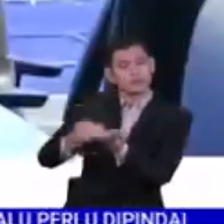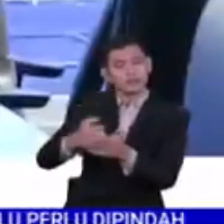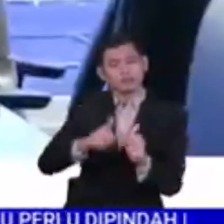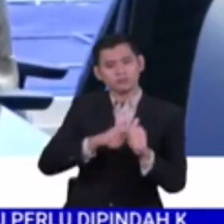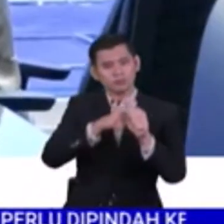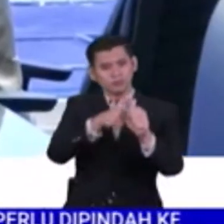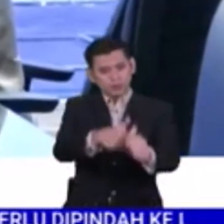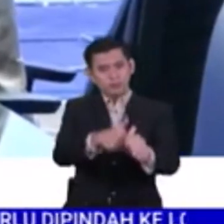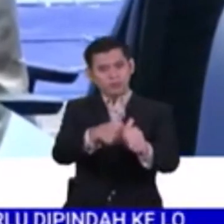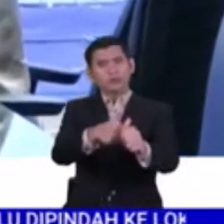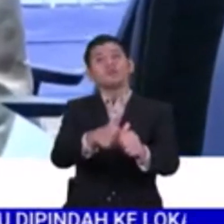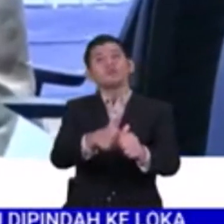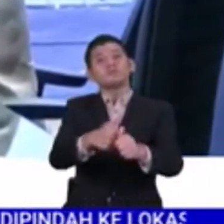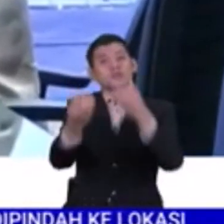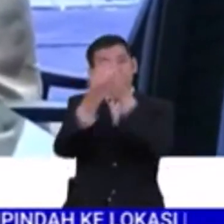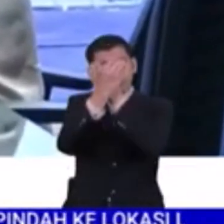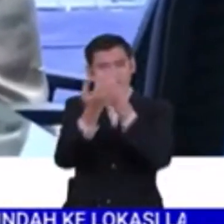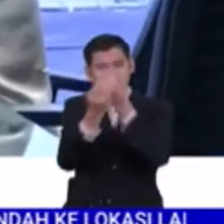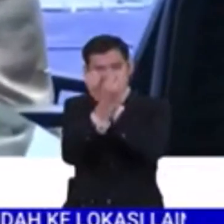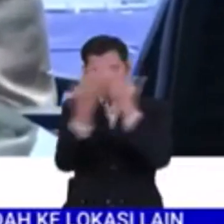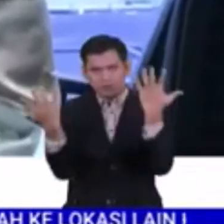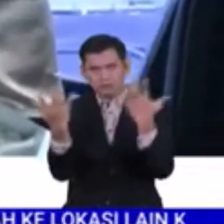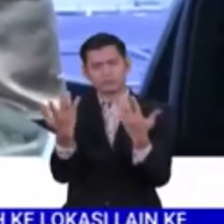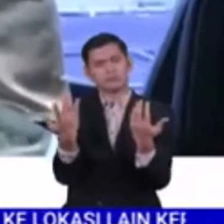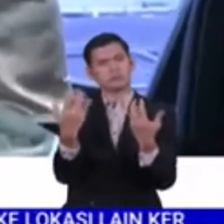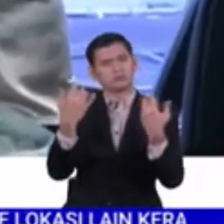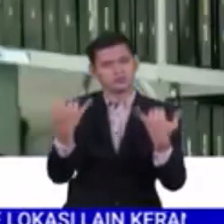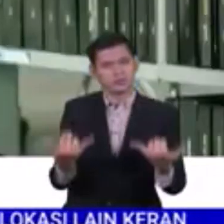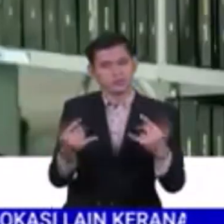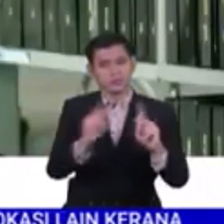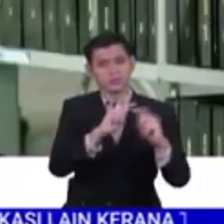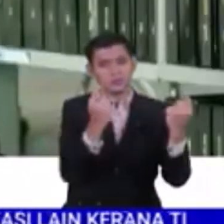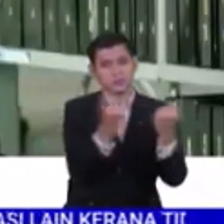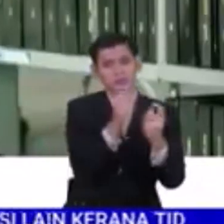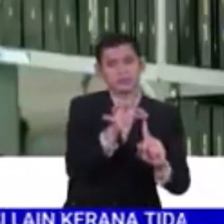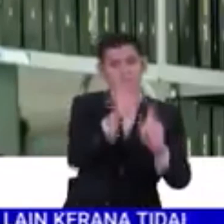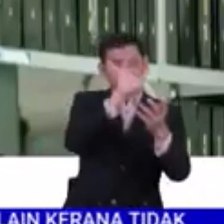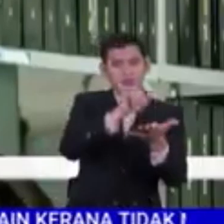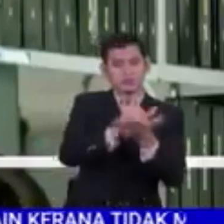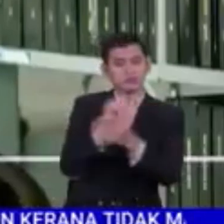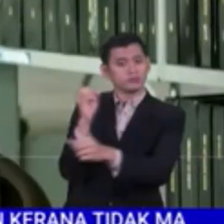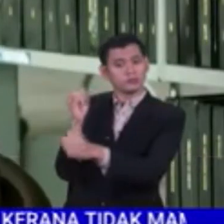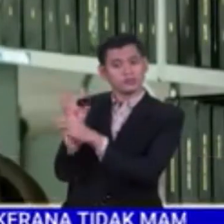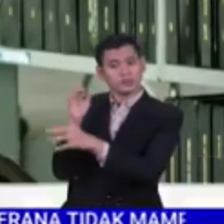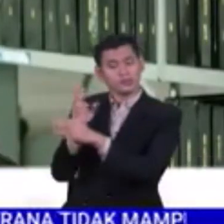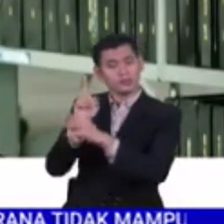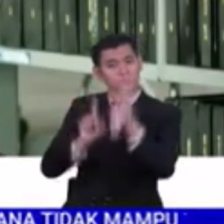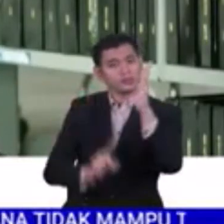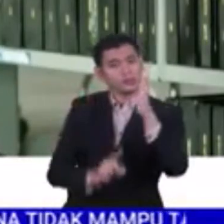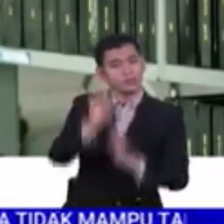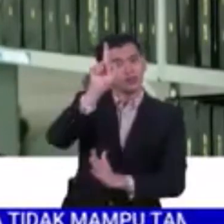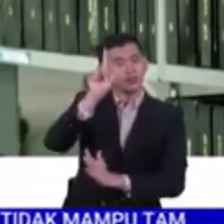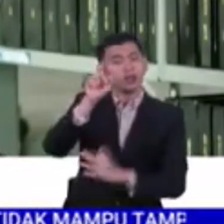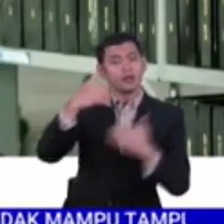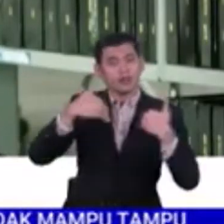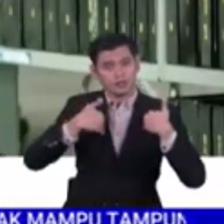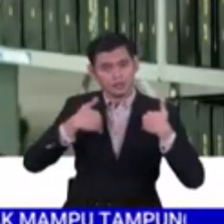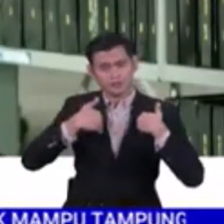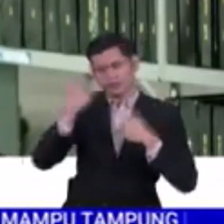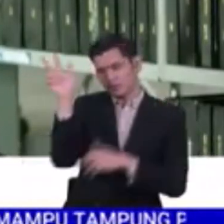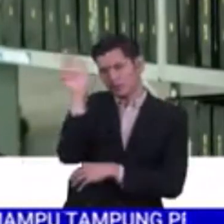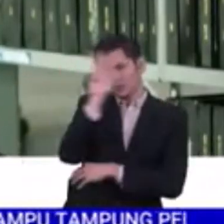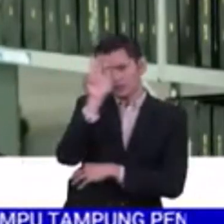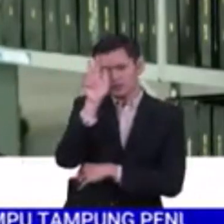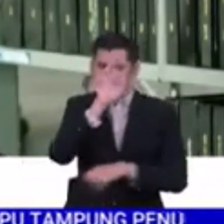mengikuti rapat perkembangan semasa pasukan berkenaan. Bagi saya komitmen yang tinggi. Kerajaan mengambil